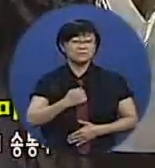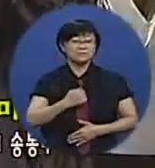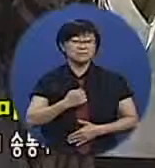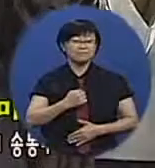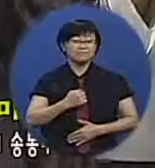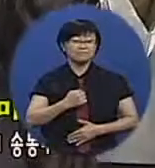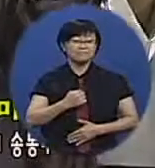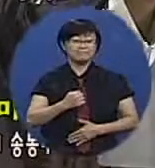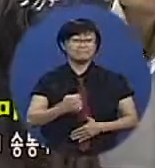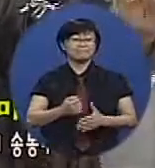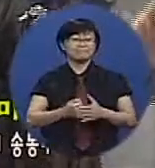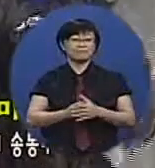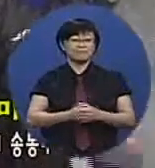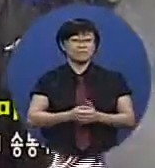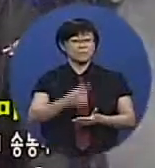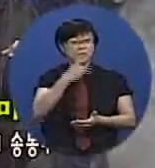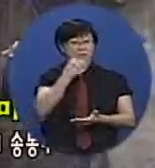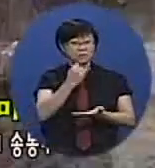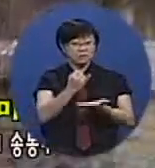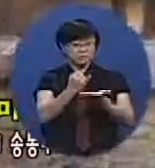들려주시던